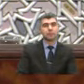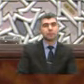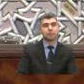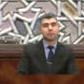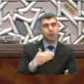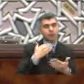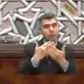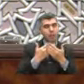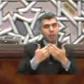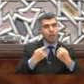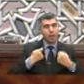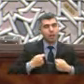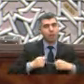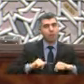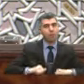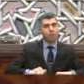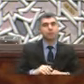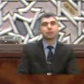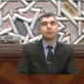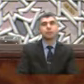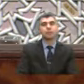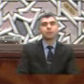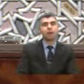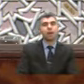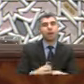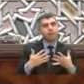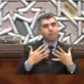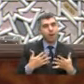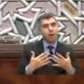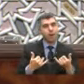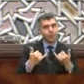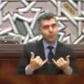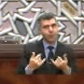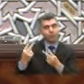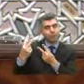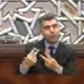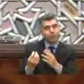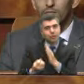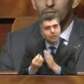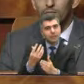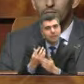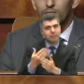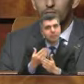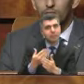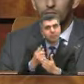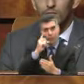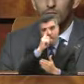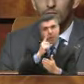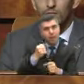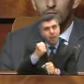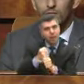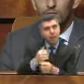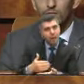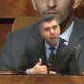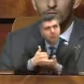شكرا السيد الرئيس. السيد الوزير المحترم، مرحبا بك ونرجو لك التوفيق والسداد. احنا